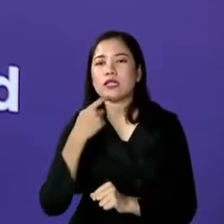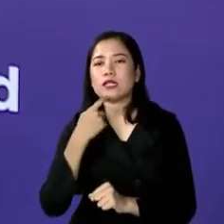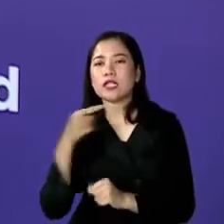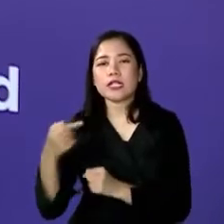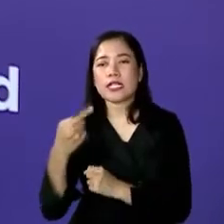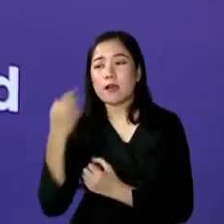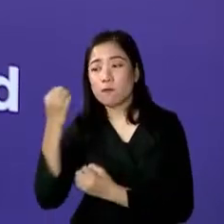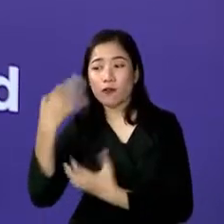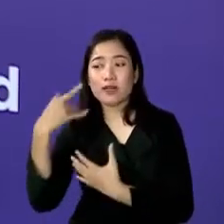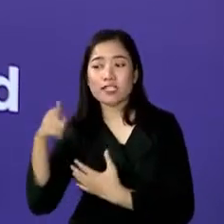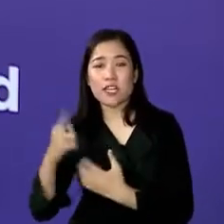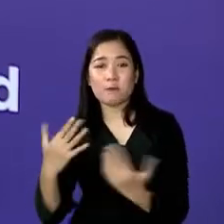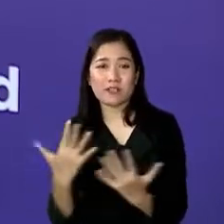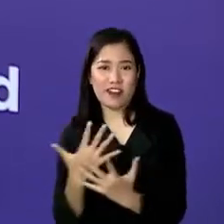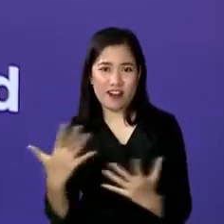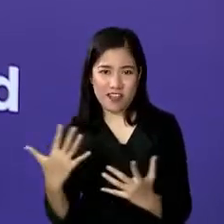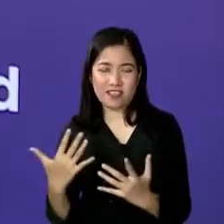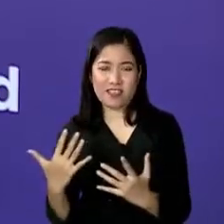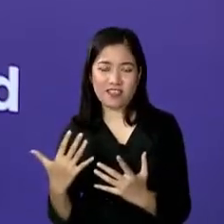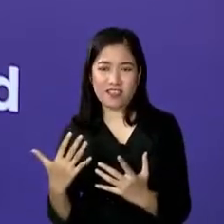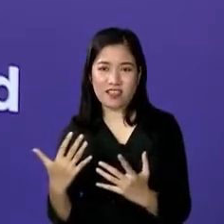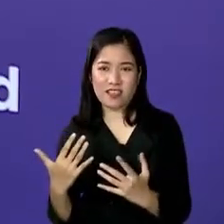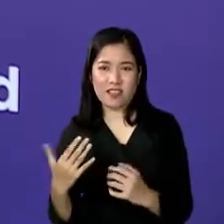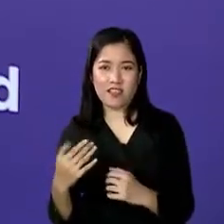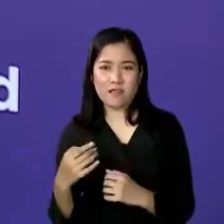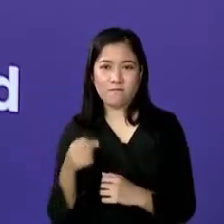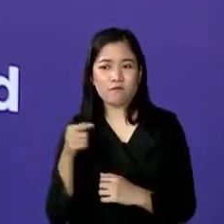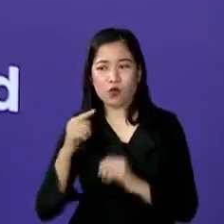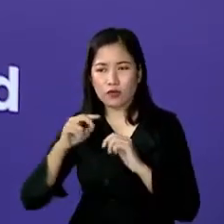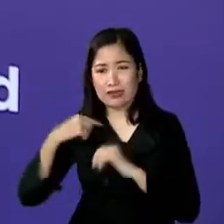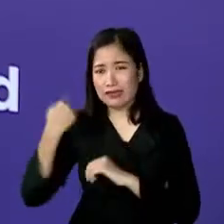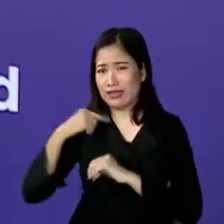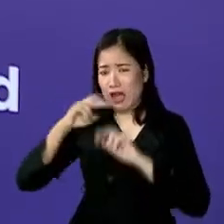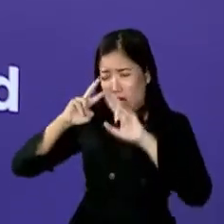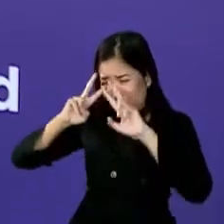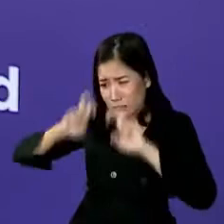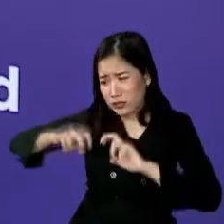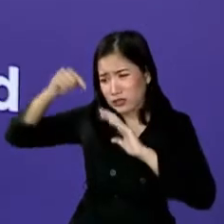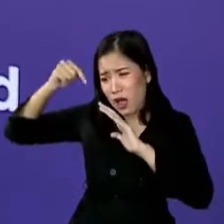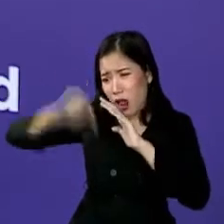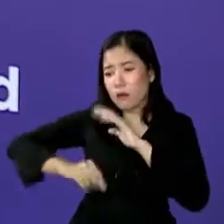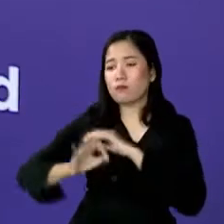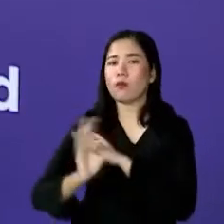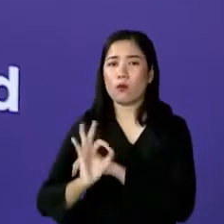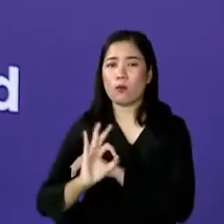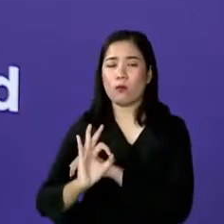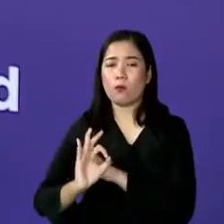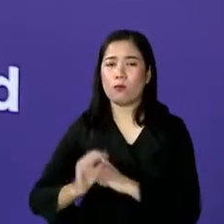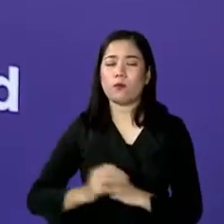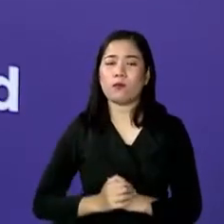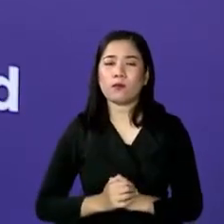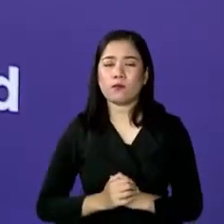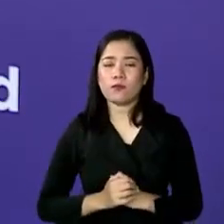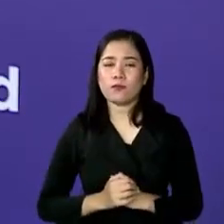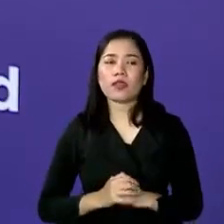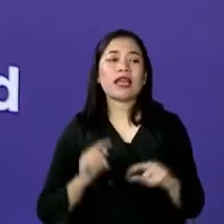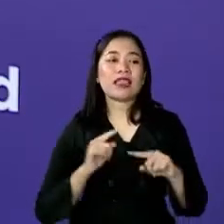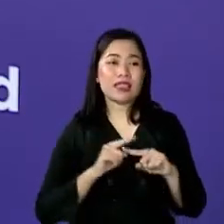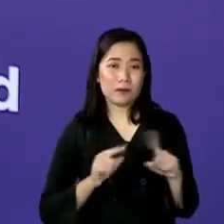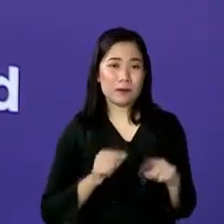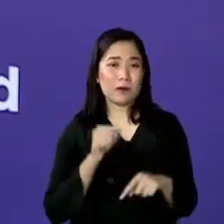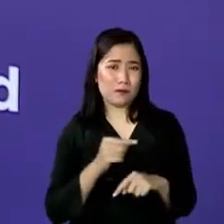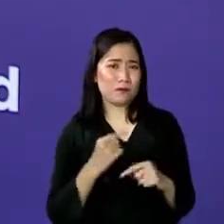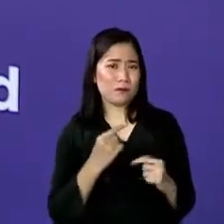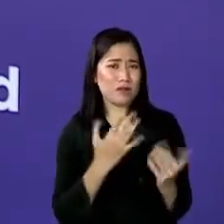diterima oleh masyarakat itu kita belum analisis sampai sedalam itu tetapi setidaknya masyarakat